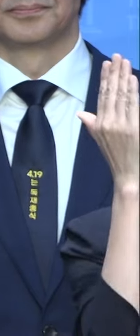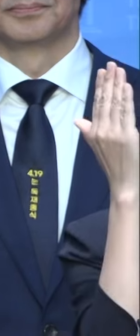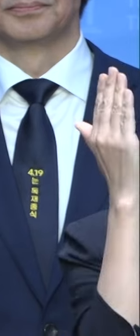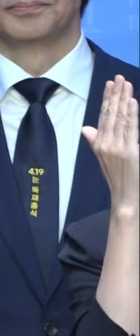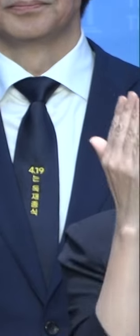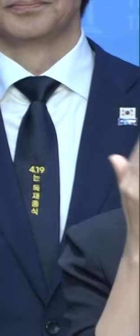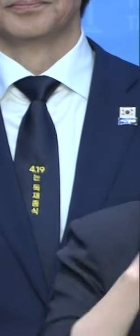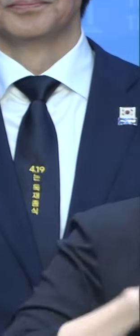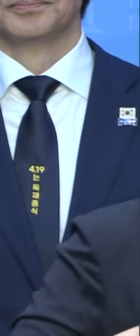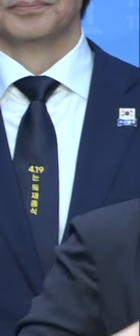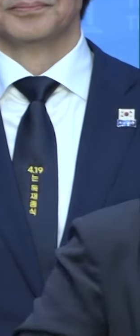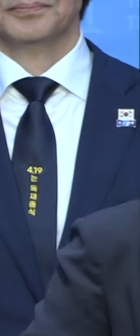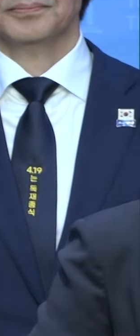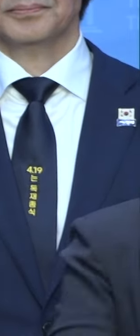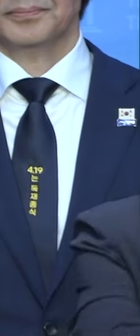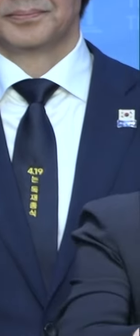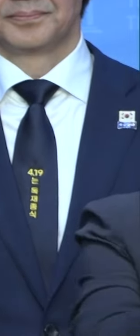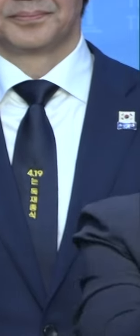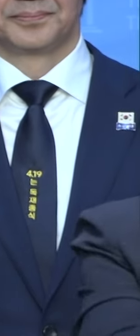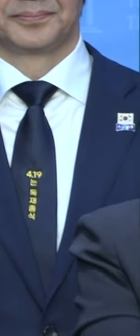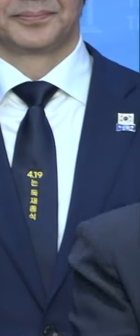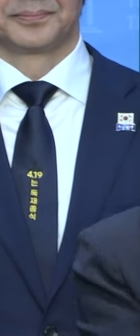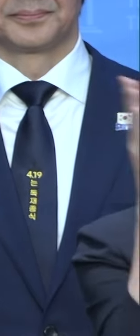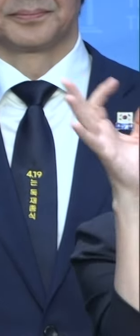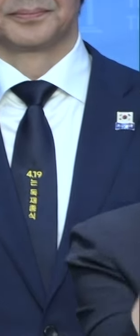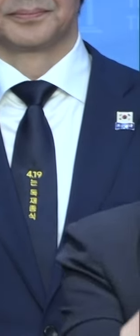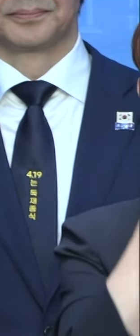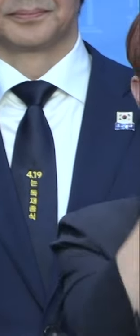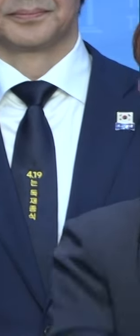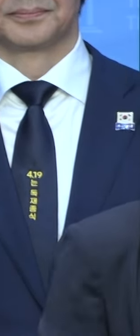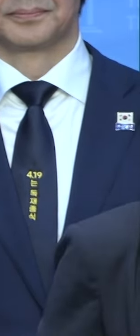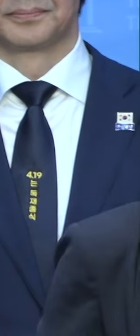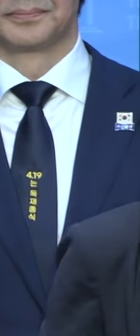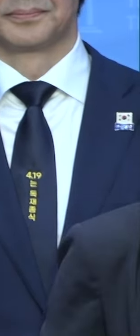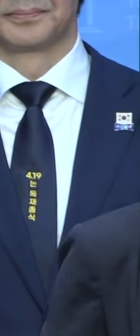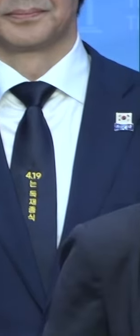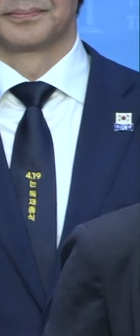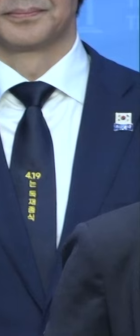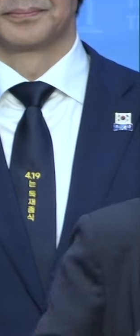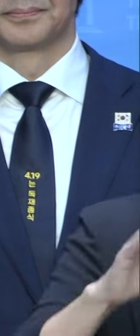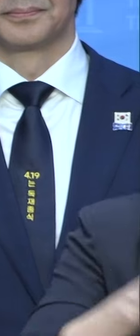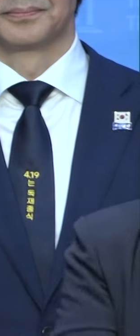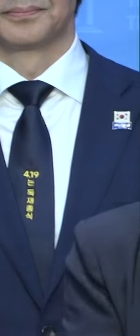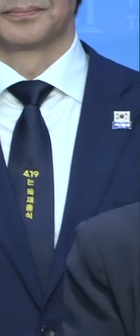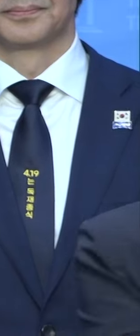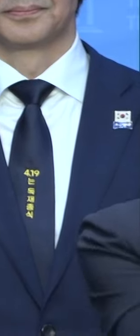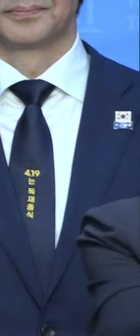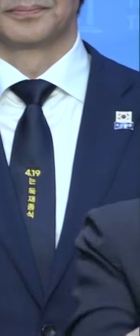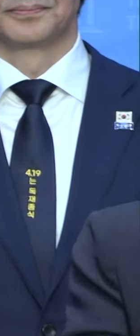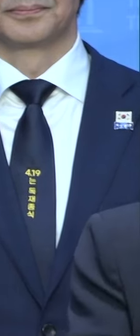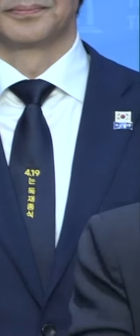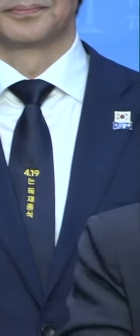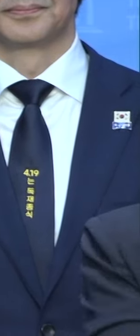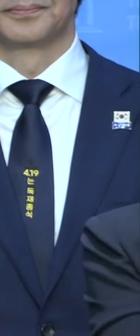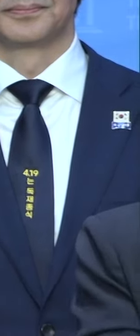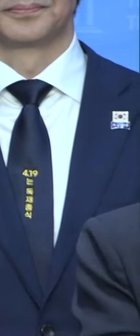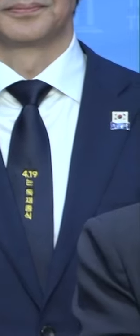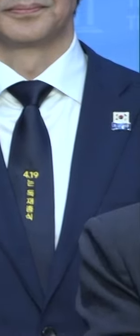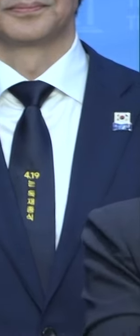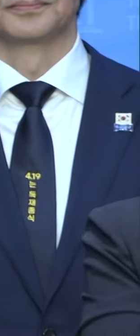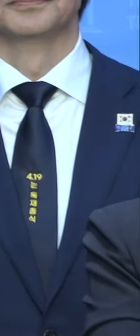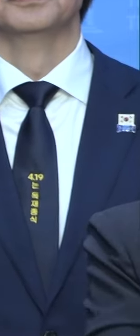군통수권자 윤석의 영광이 지속될 수 있을 것입니다 그리고 국민의 계신 의원들께 간곡히